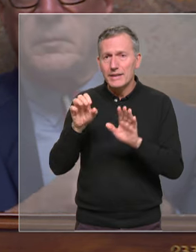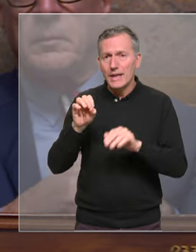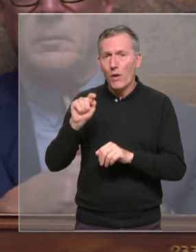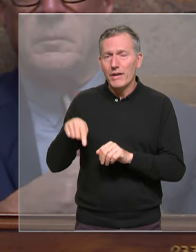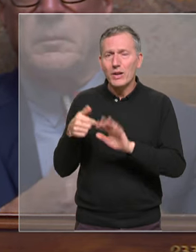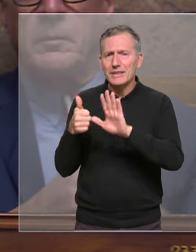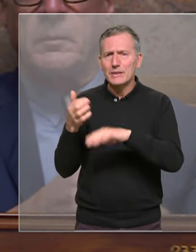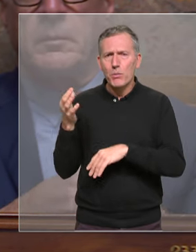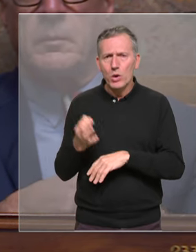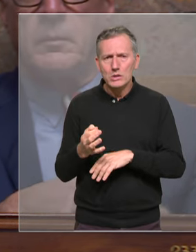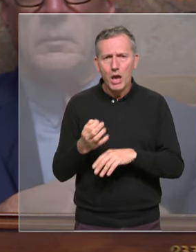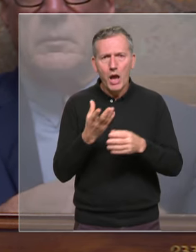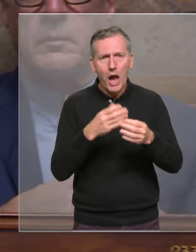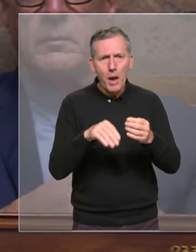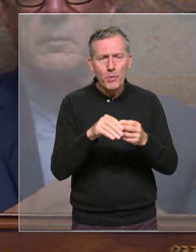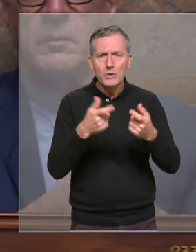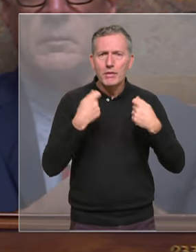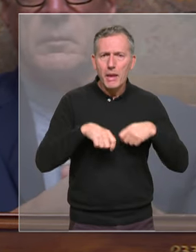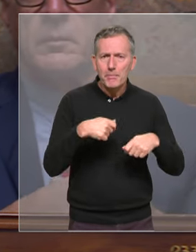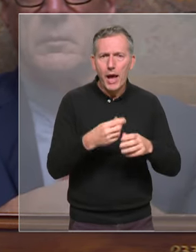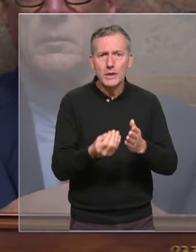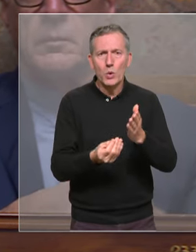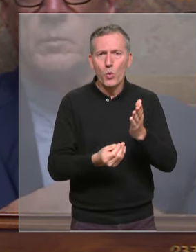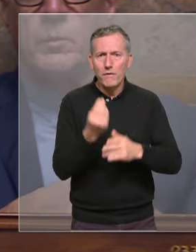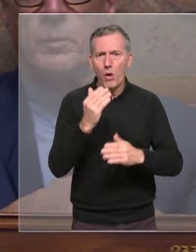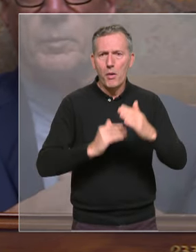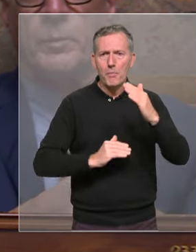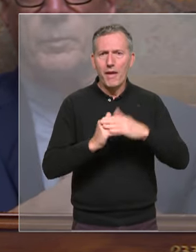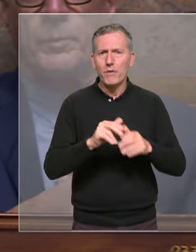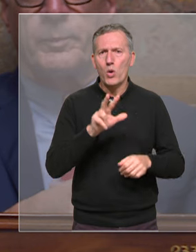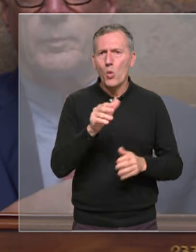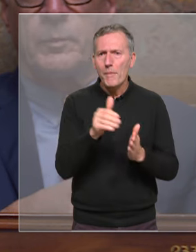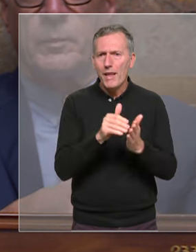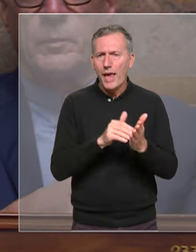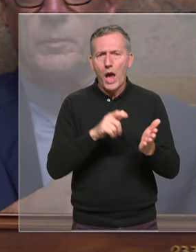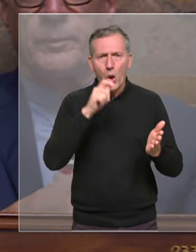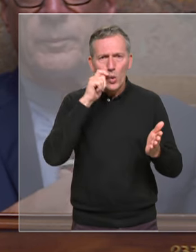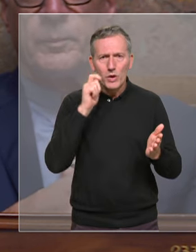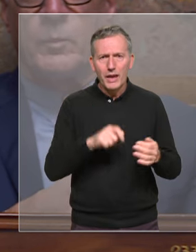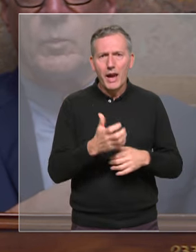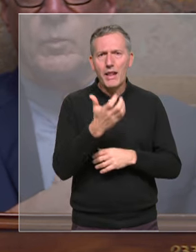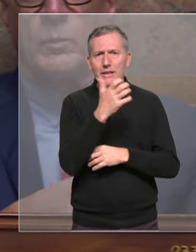0,6%. S'y ajoutent les engagements de dépenses nouvelles, plafond de 3 milliards pour l'Ukraine, 500 millions